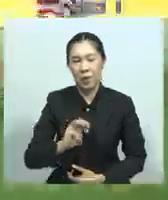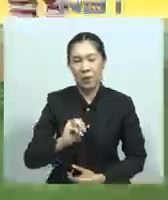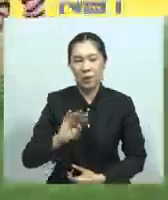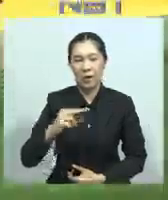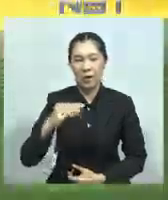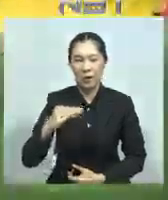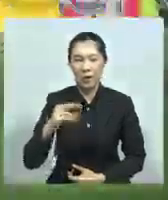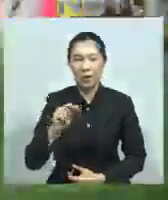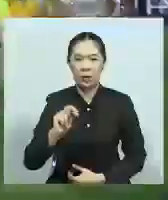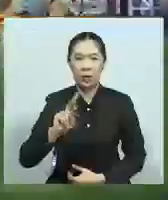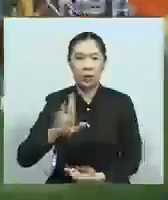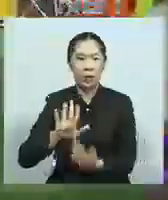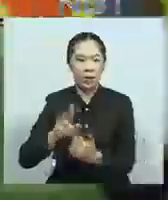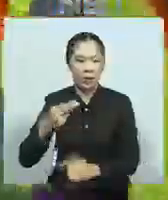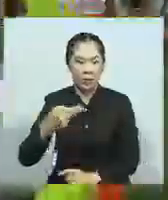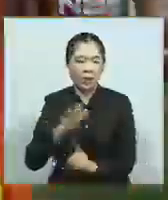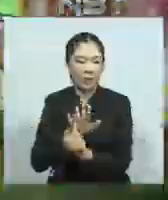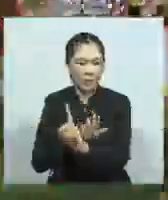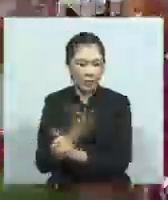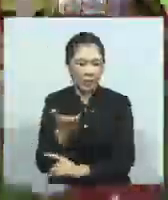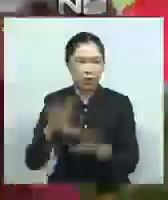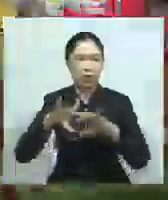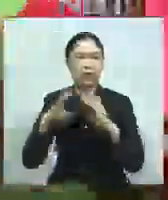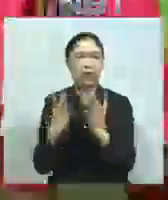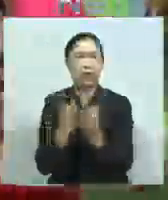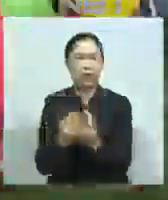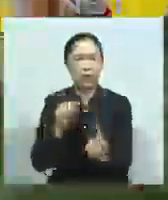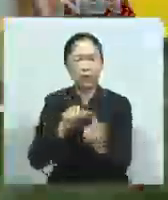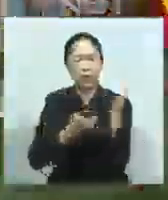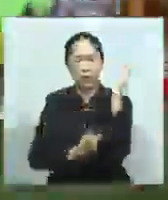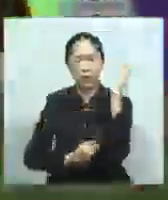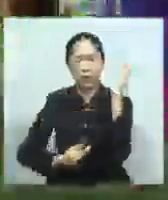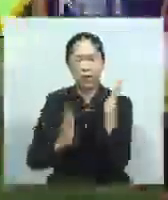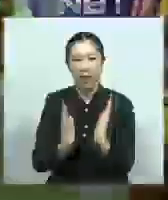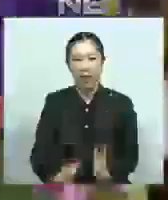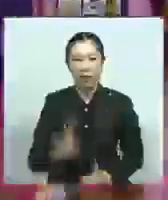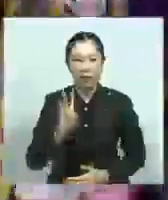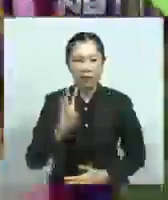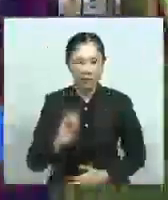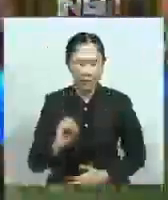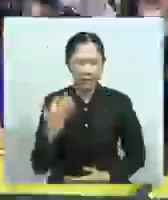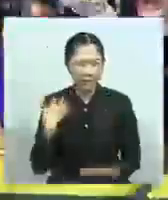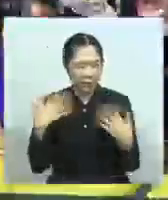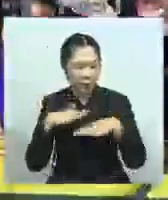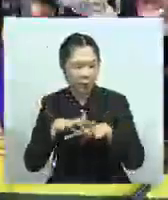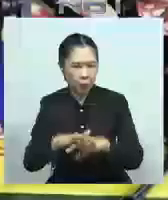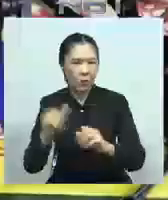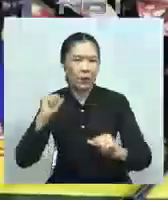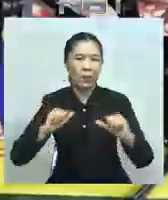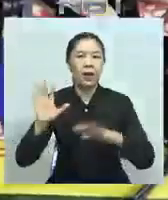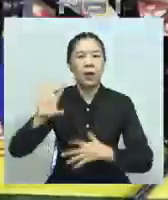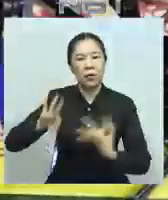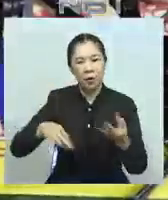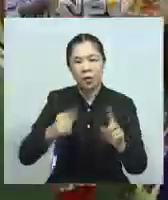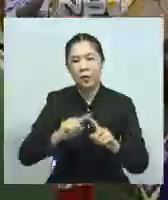ระเกียรติโดยรวมชาวมโนราจากชมรมมโนราในพื้นที่จังหวัดยะลากว่า70ชีวิตนะครับมาร่วมการแสดงในครั้งนี้ด้